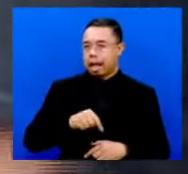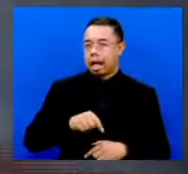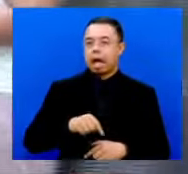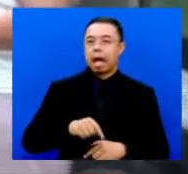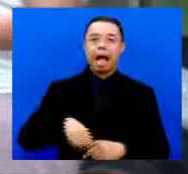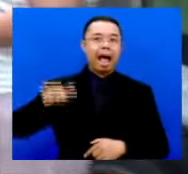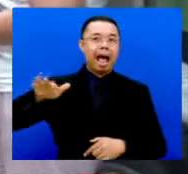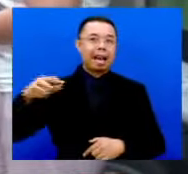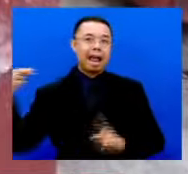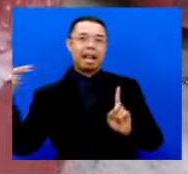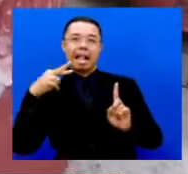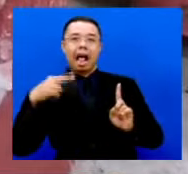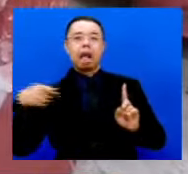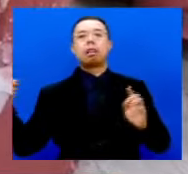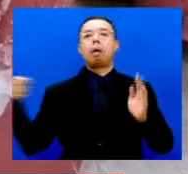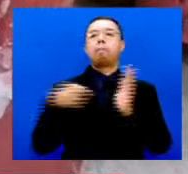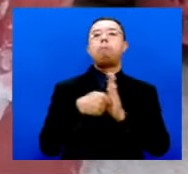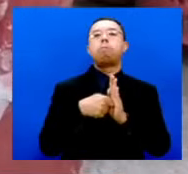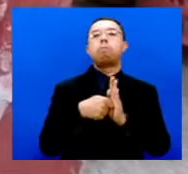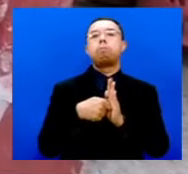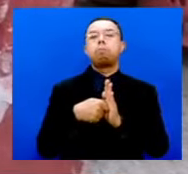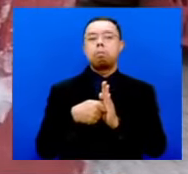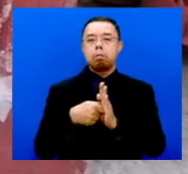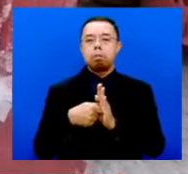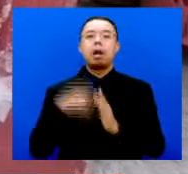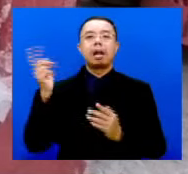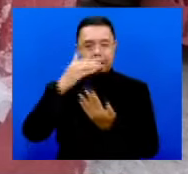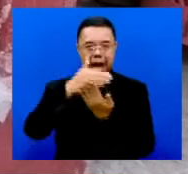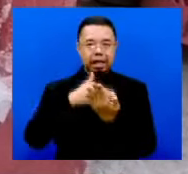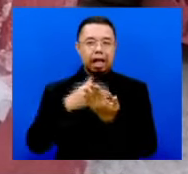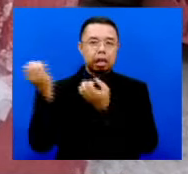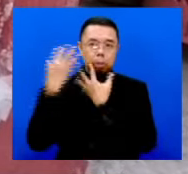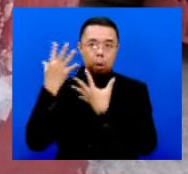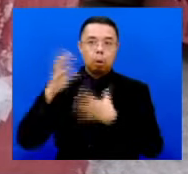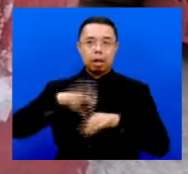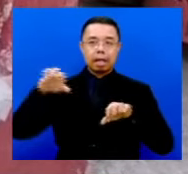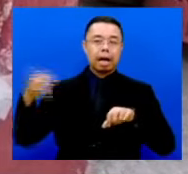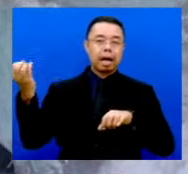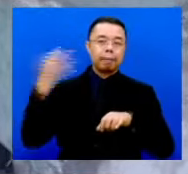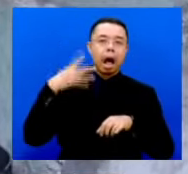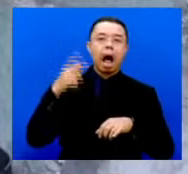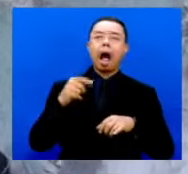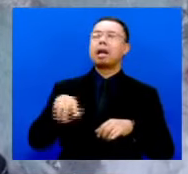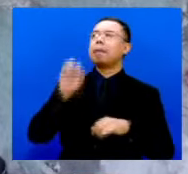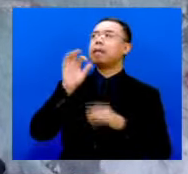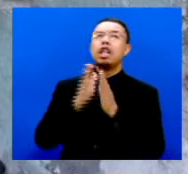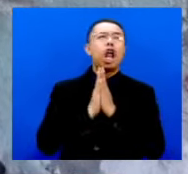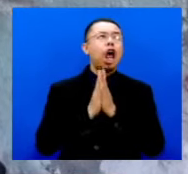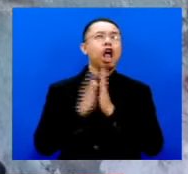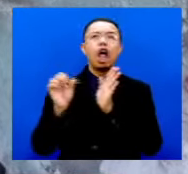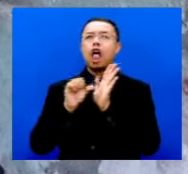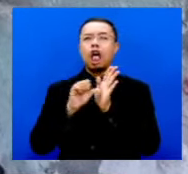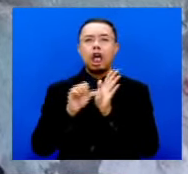menghabisi nyawa istrinya di depan mata sang anak berdasarkan keterangan tetangga sempat terdengar suara meminta tolong dari rumah